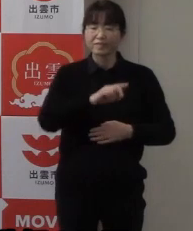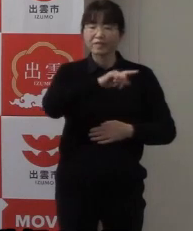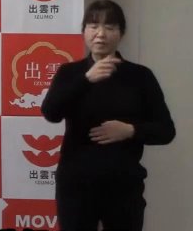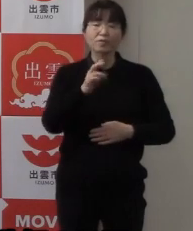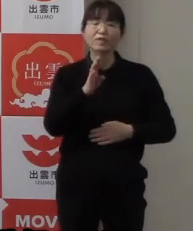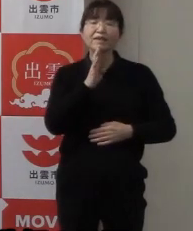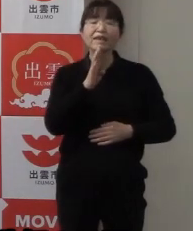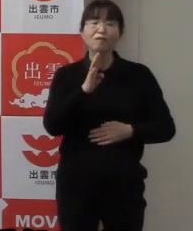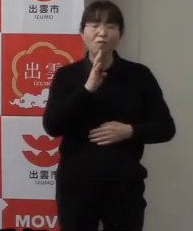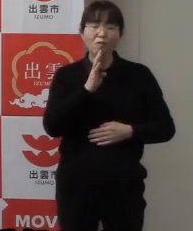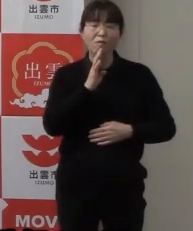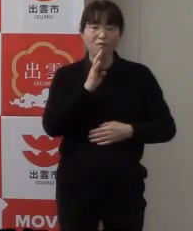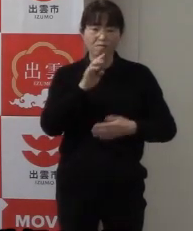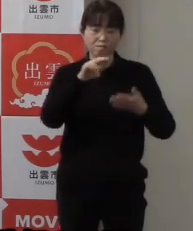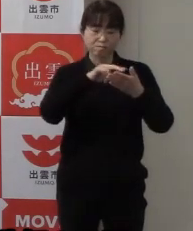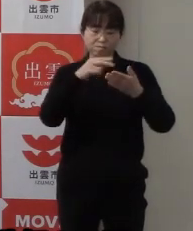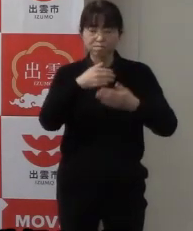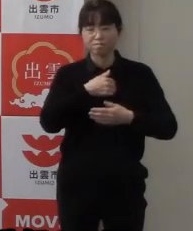への対応